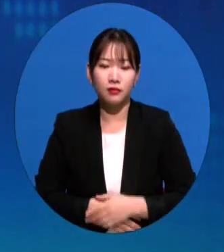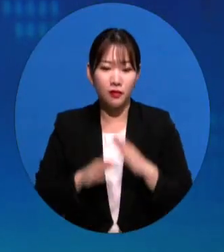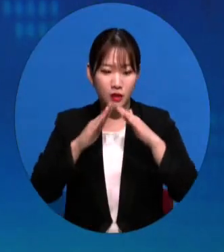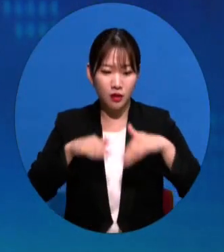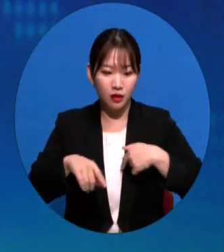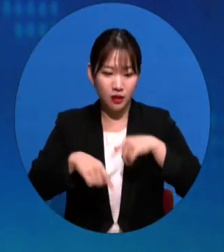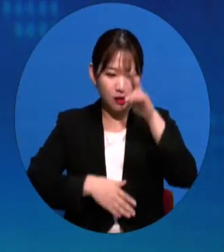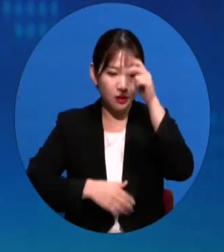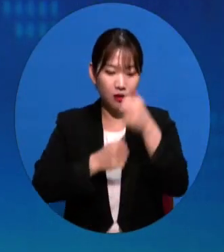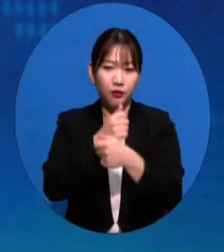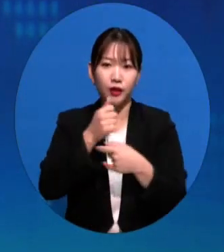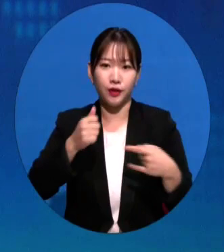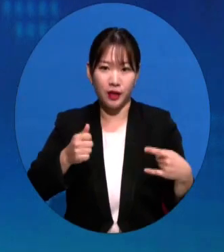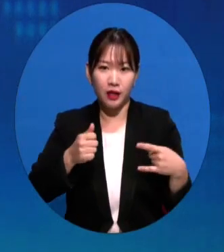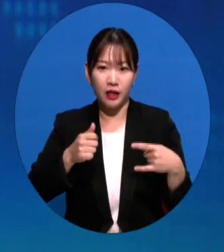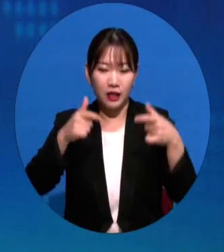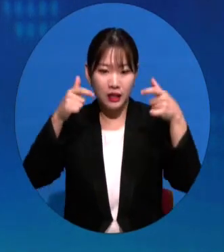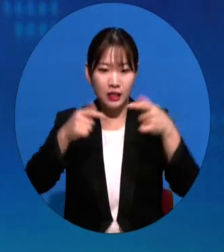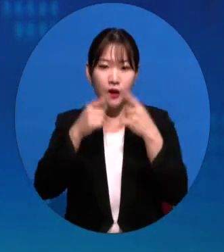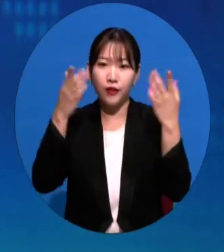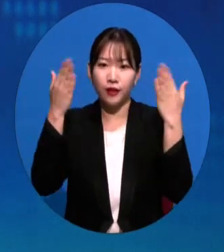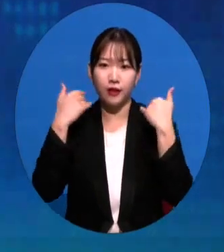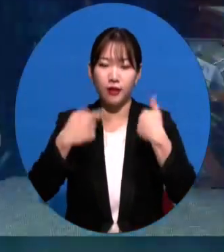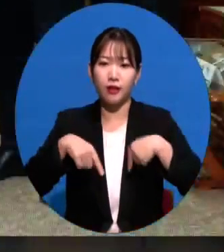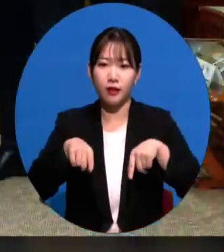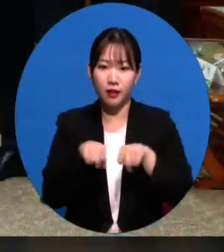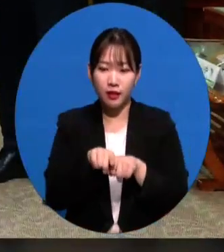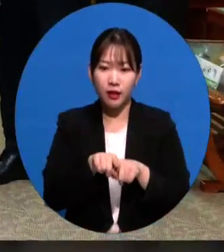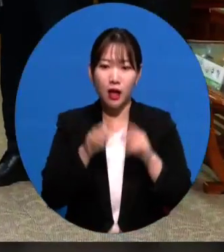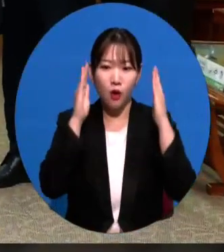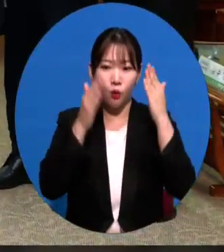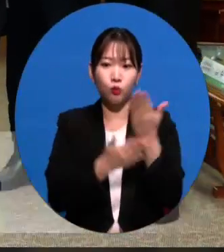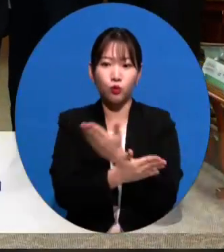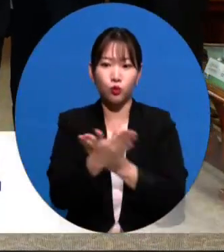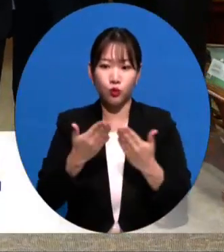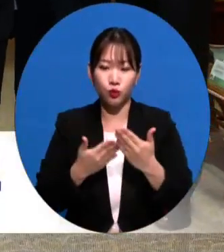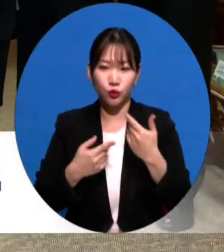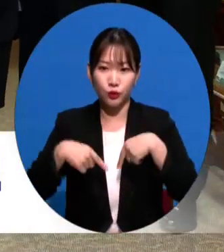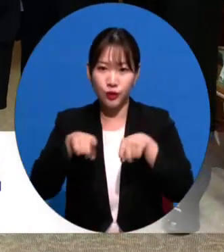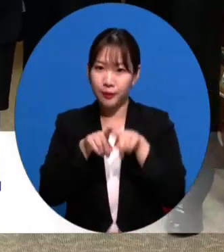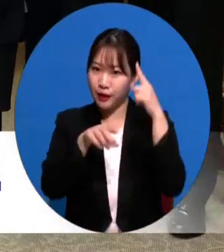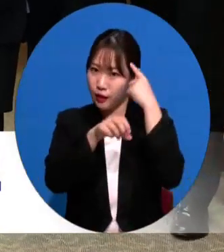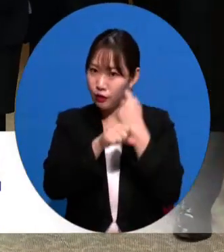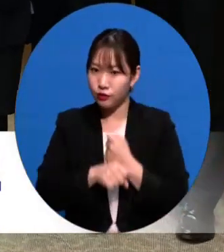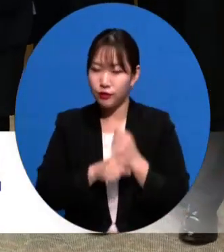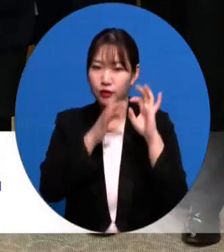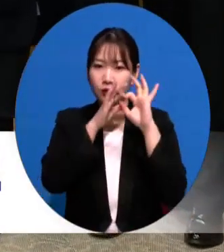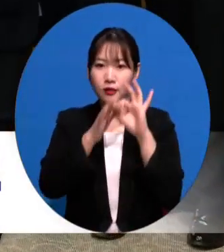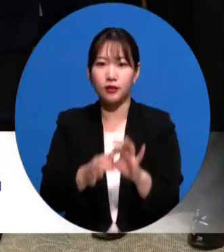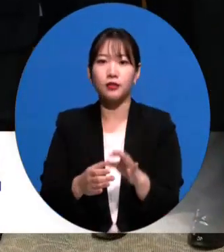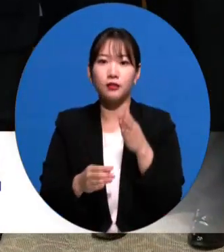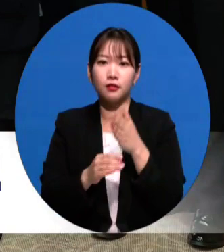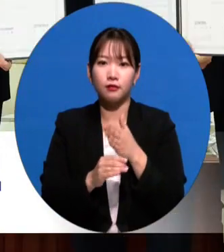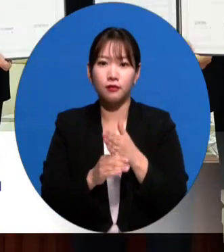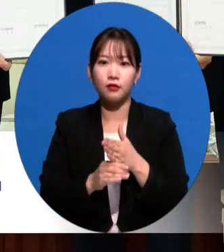전남 자치경찰위원회가 지역 대학들과 학술 교류와 공동 연구를 이어가고